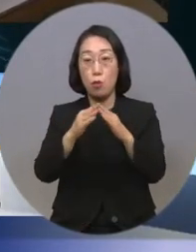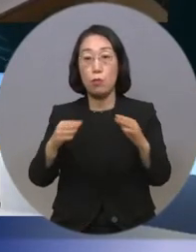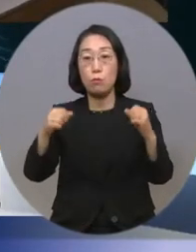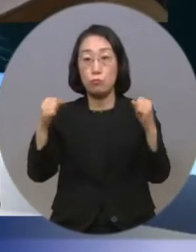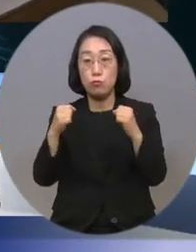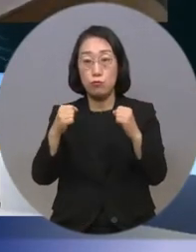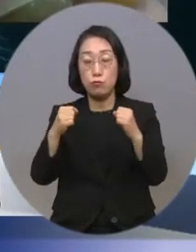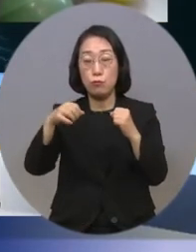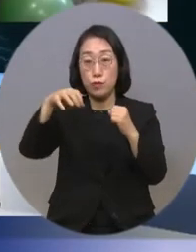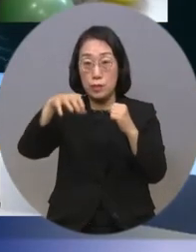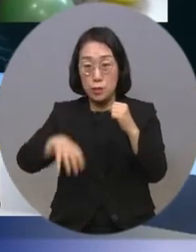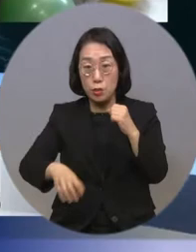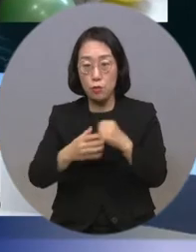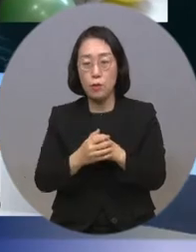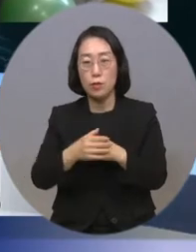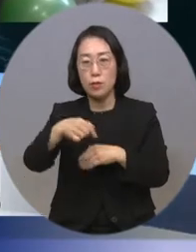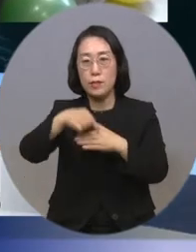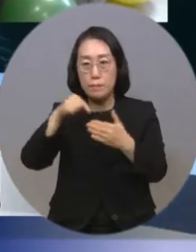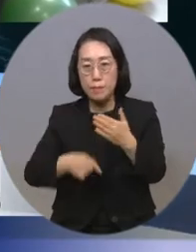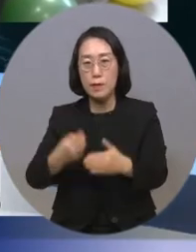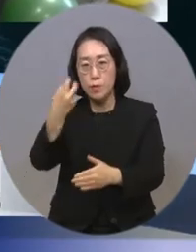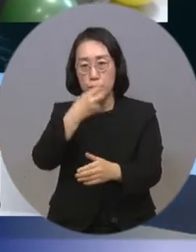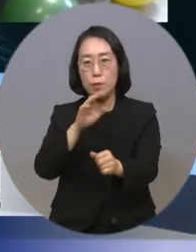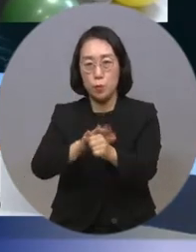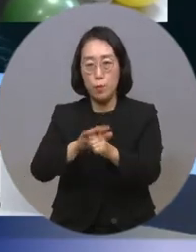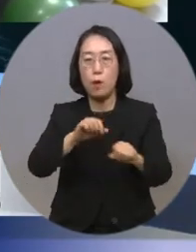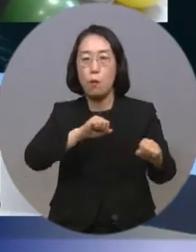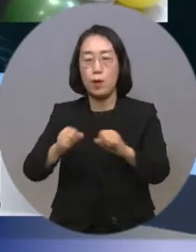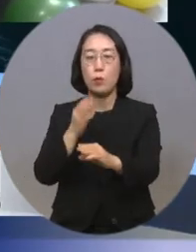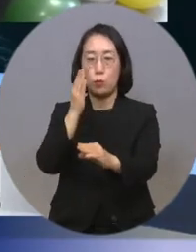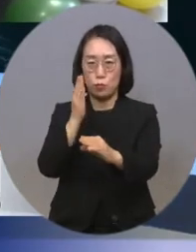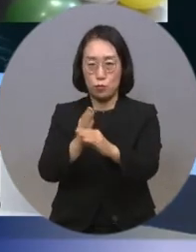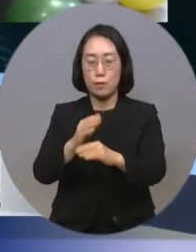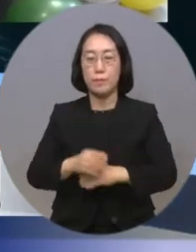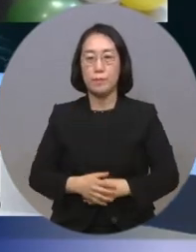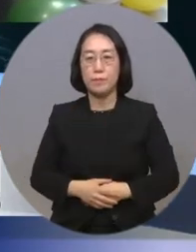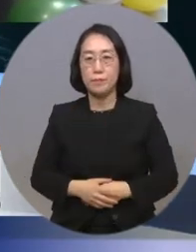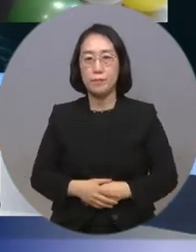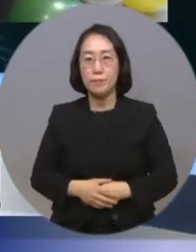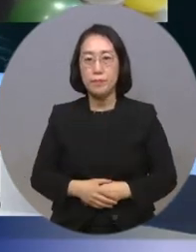청소년들의 심리를 돌보는 데 앞장서고 있습니다. 보도에 신서유 기자입니다.